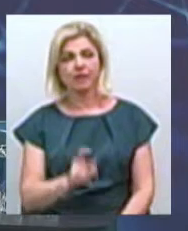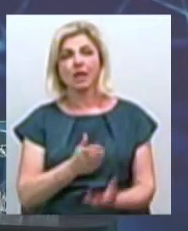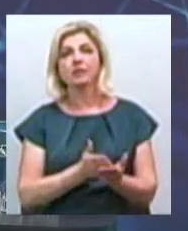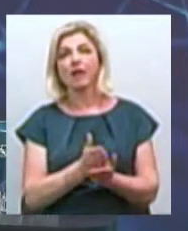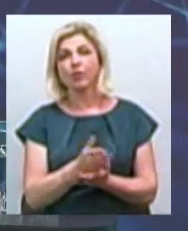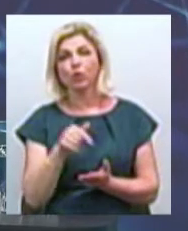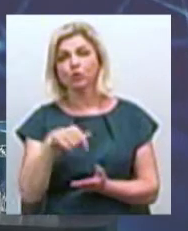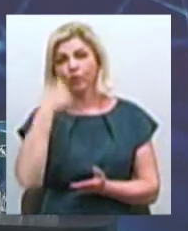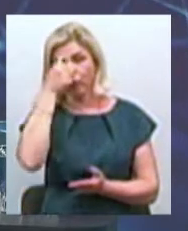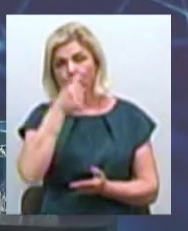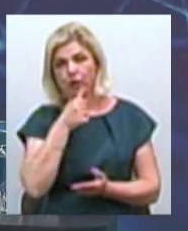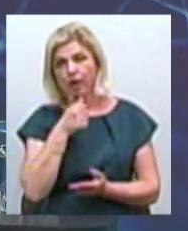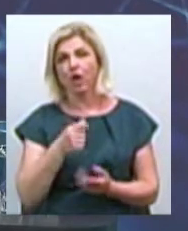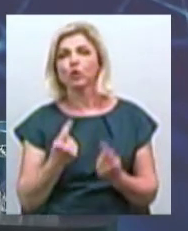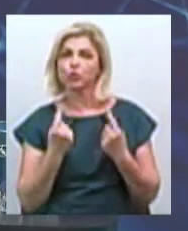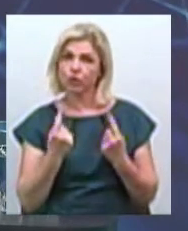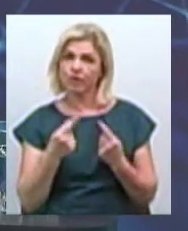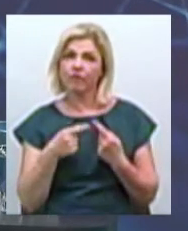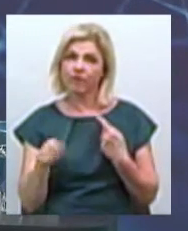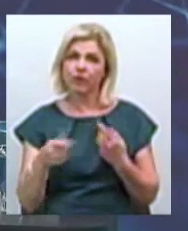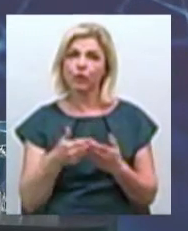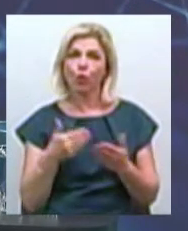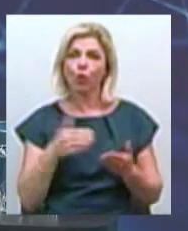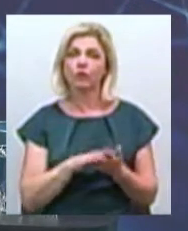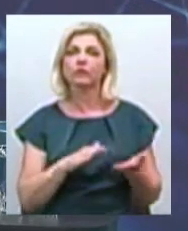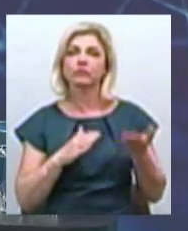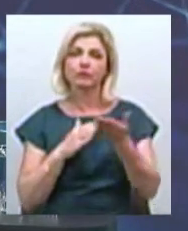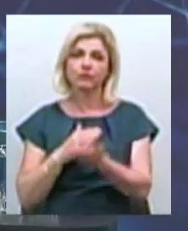цьогорічні проєкти-учасники суттєво відрізняються від поданих у